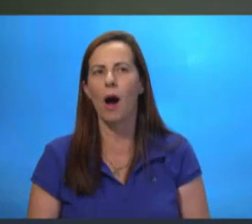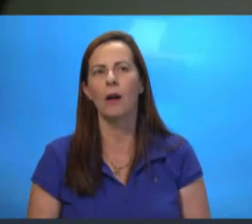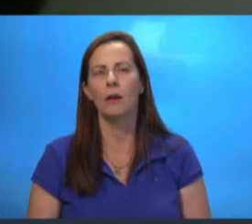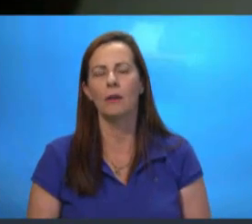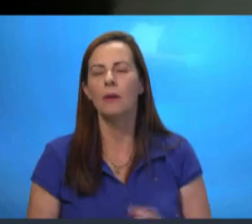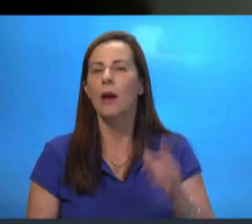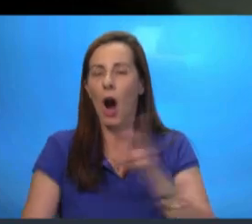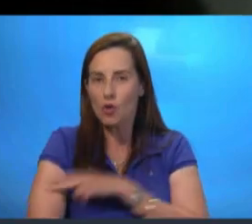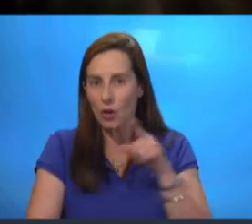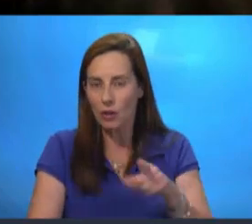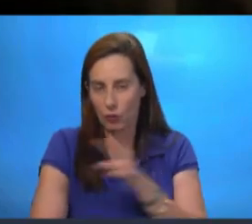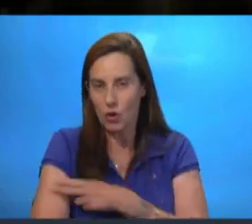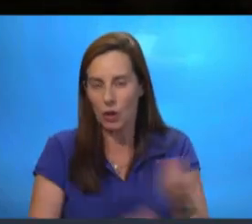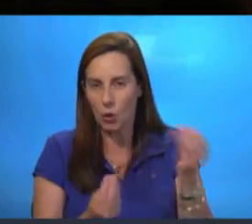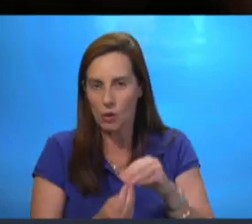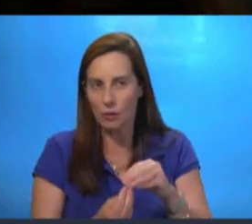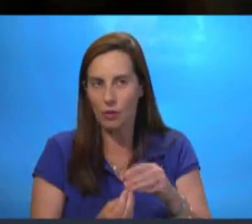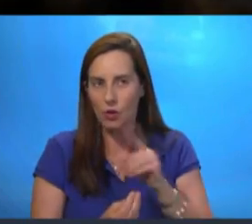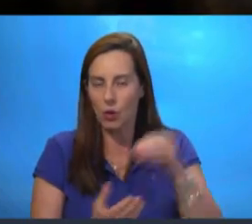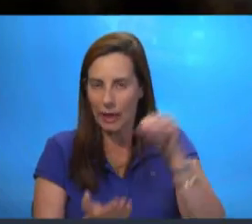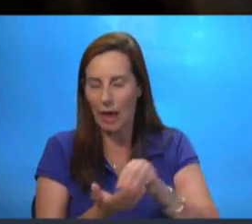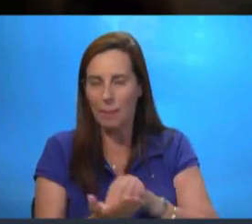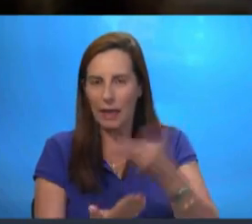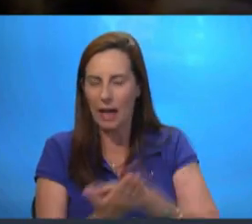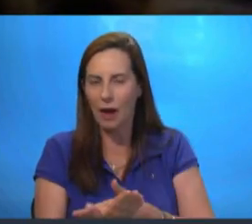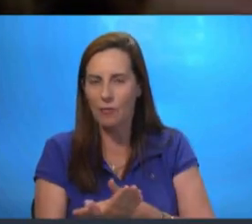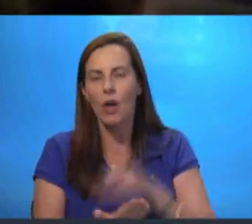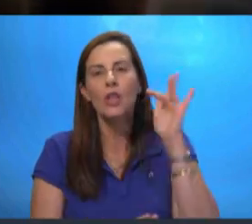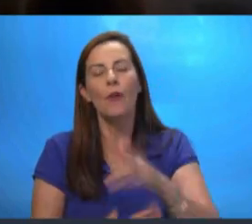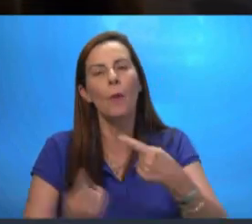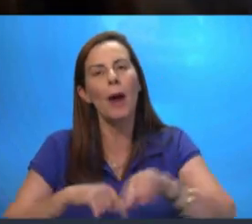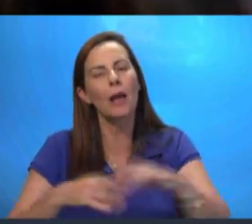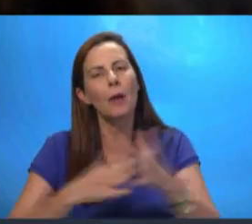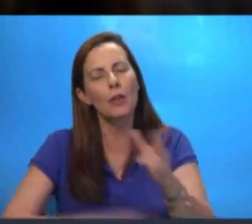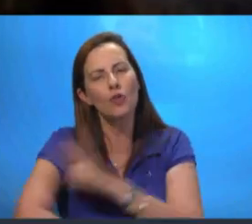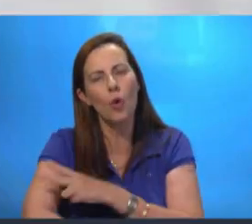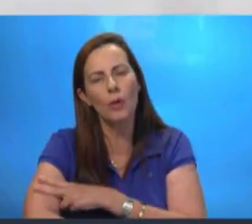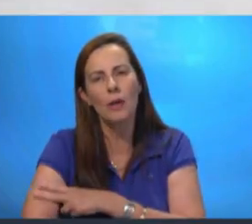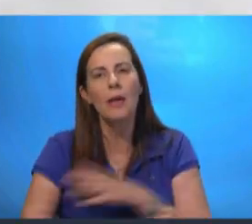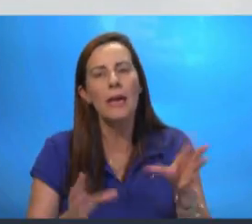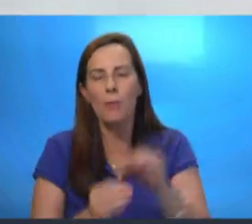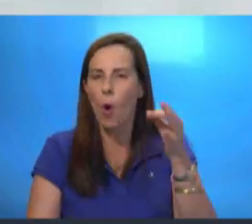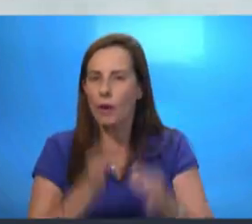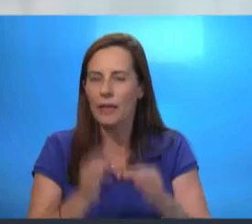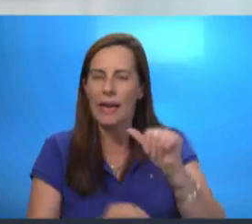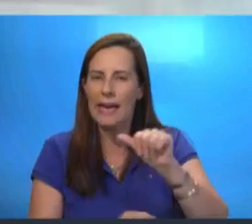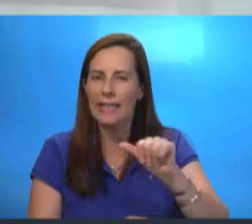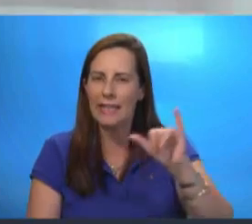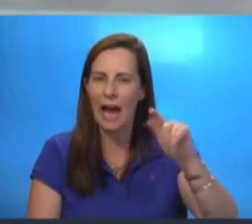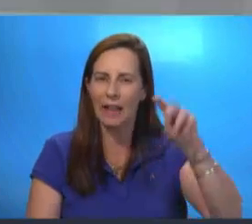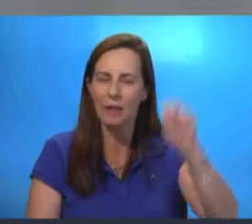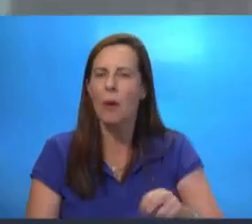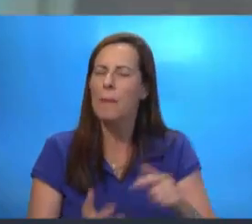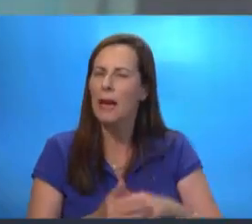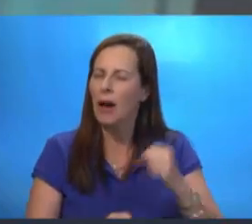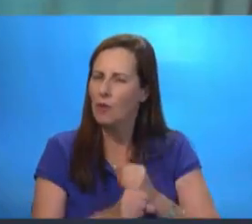השוטרת הזאת ושוטרת נוספת שלא נכללה בכתב האישום תבעו את המחלקה לחקירות שוטרים באמצעות עורך דין איתן חיימוביץ' בגין ההתנהלות